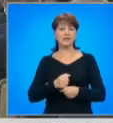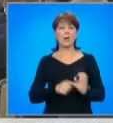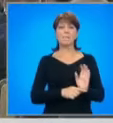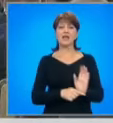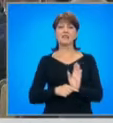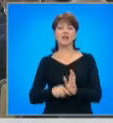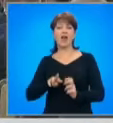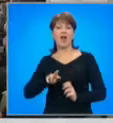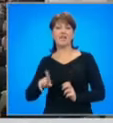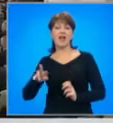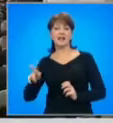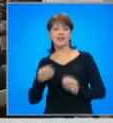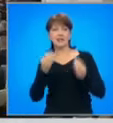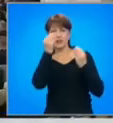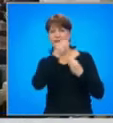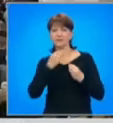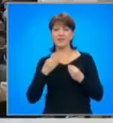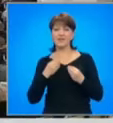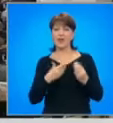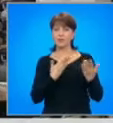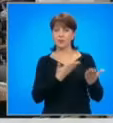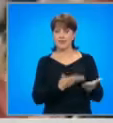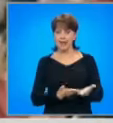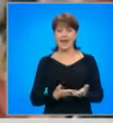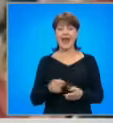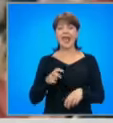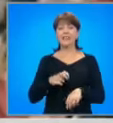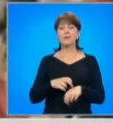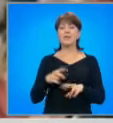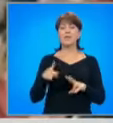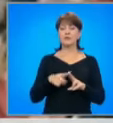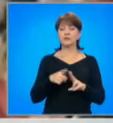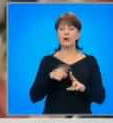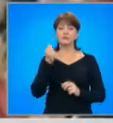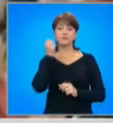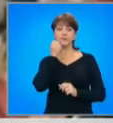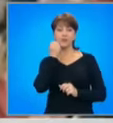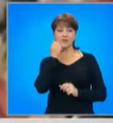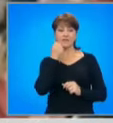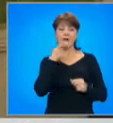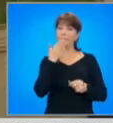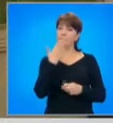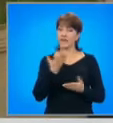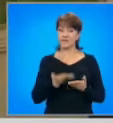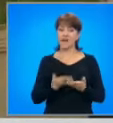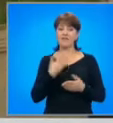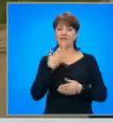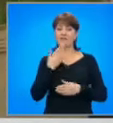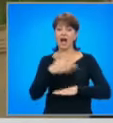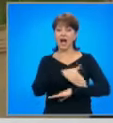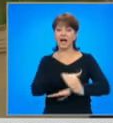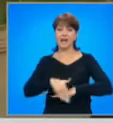различните вероисповедания. По думите на говорителя на Кремъл Дмитрий Песков, Москва признава Донецка и Луганска области в рамките на